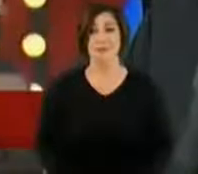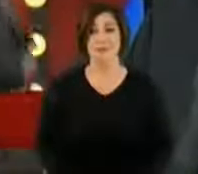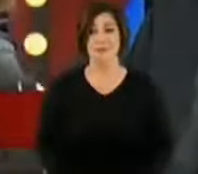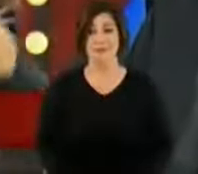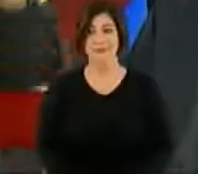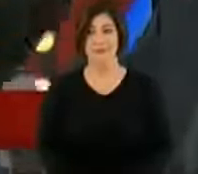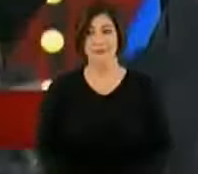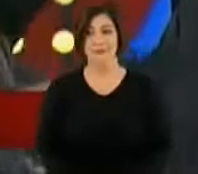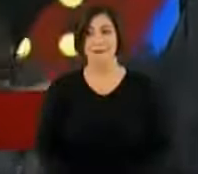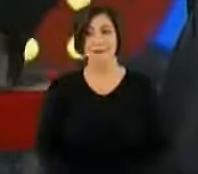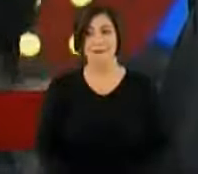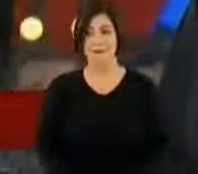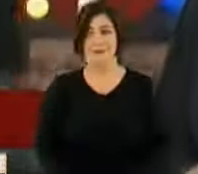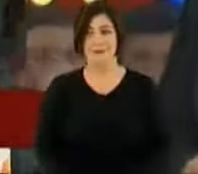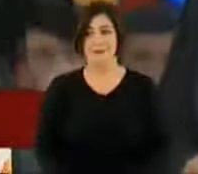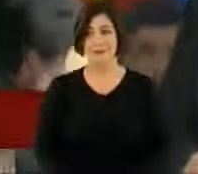Evet.